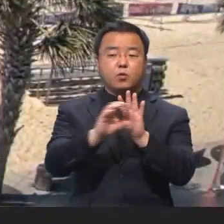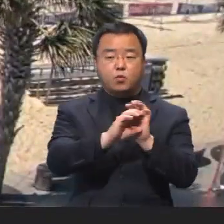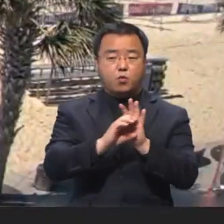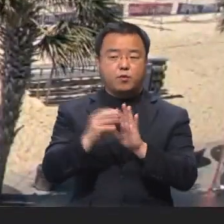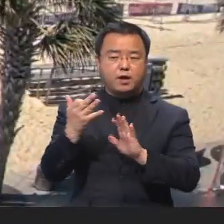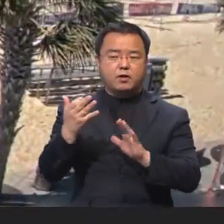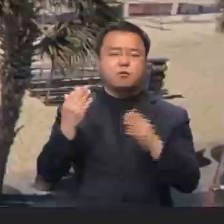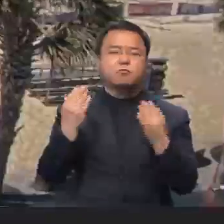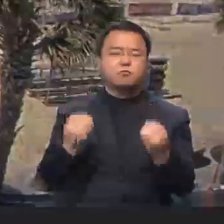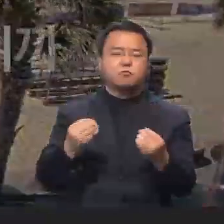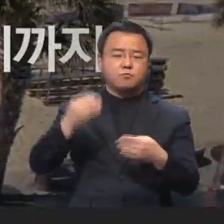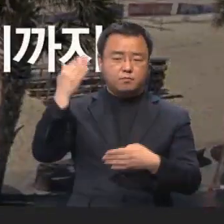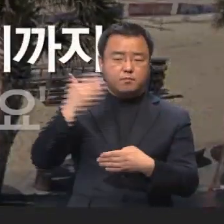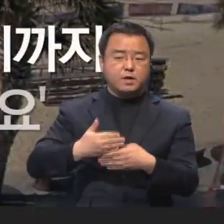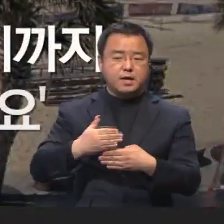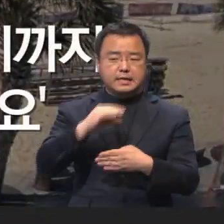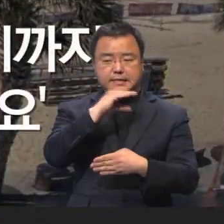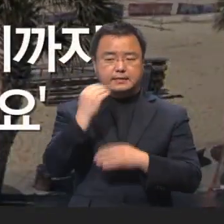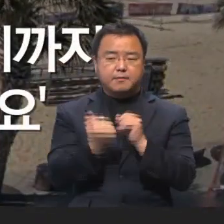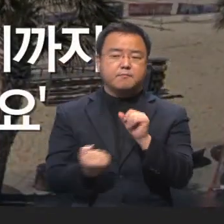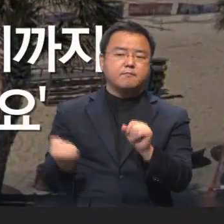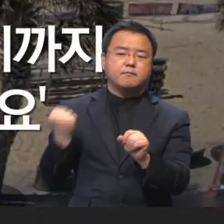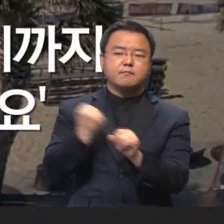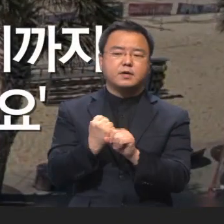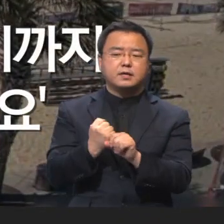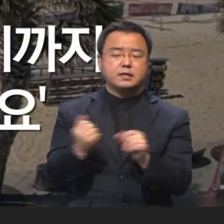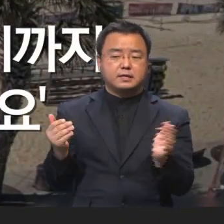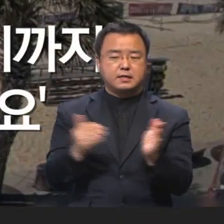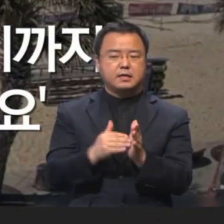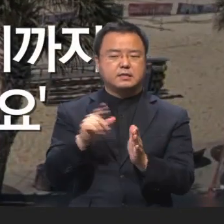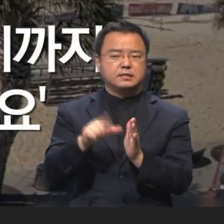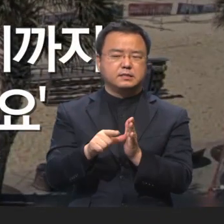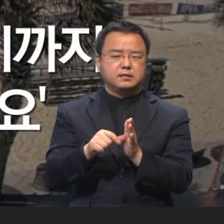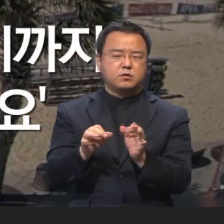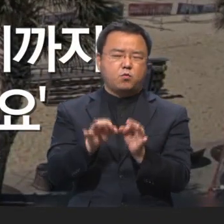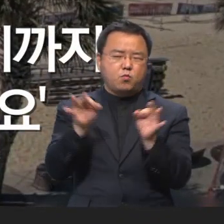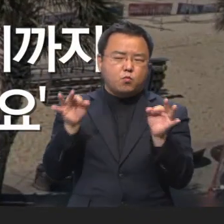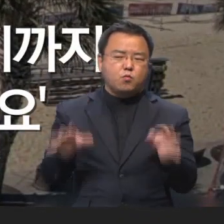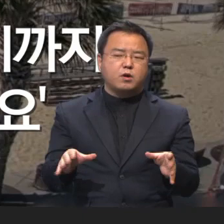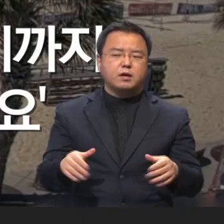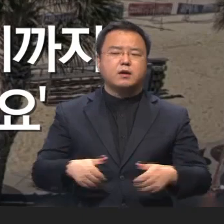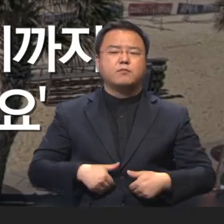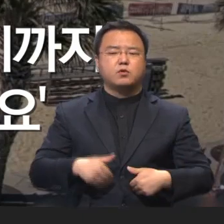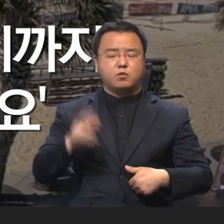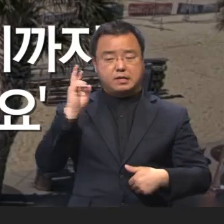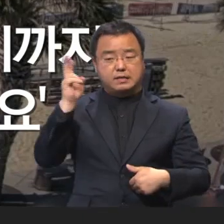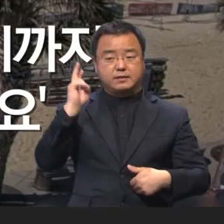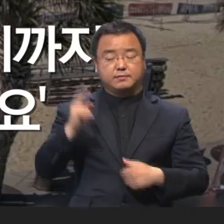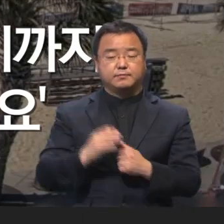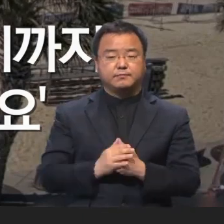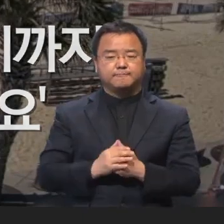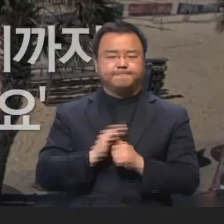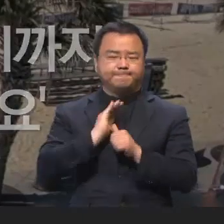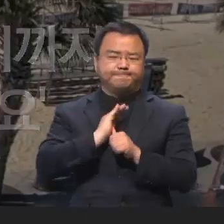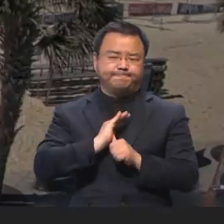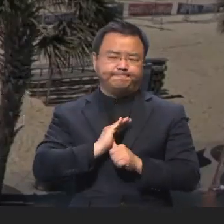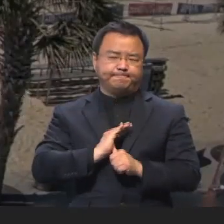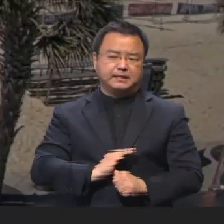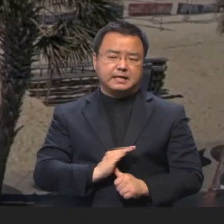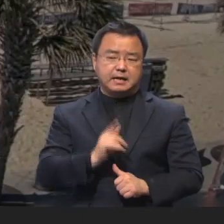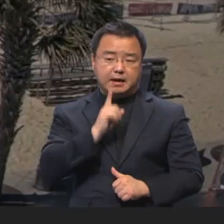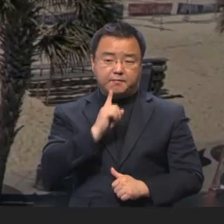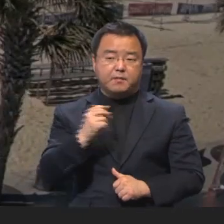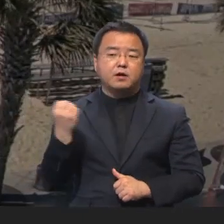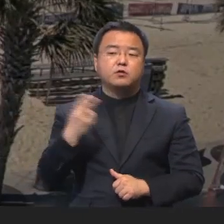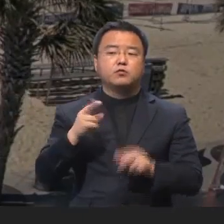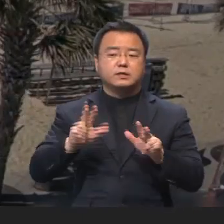코로나19가 종식되고 정상화되기까지는 아마 오랜 시간이 걸릴 것입니다. 견뎌야 한다는 말,